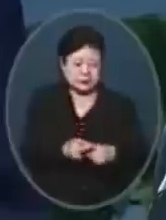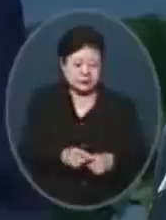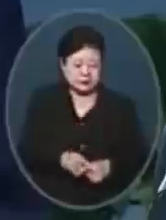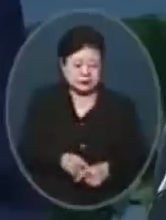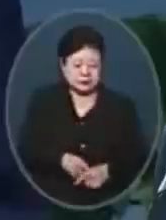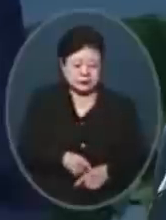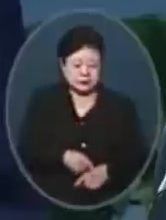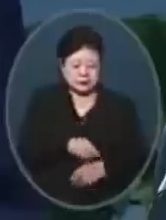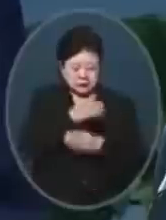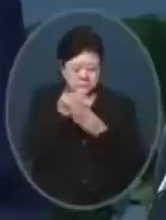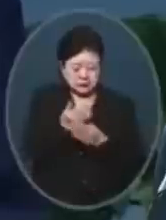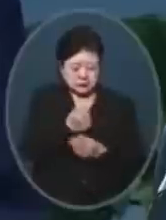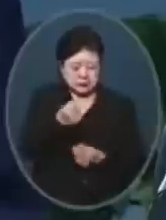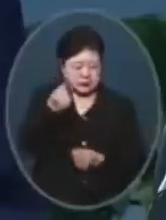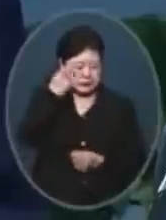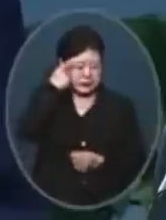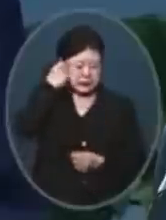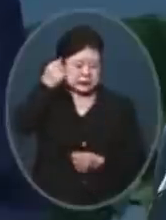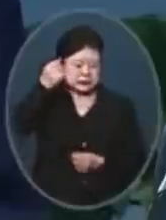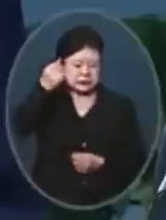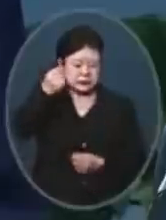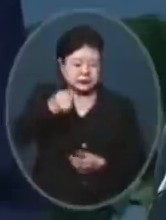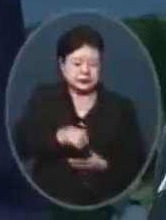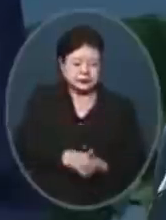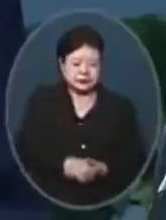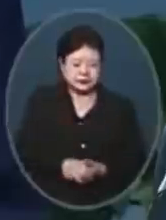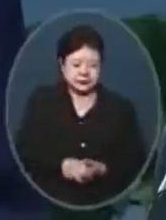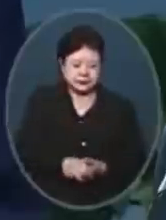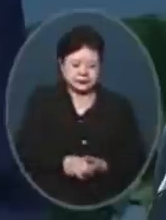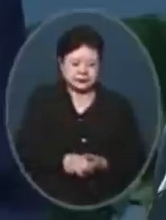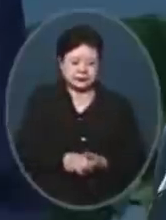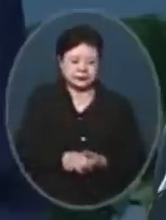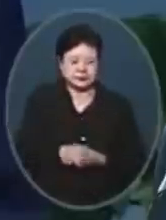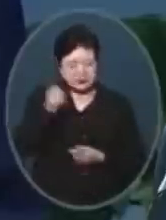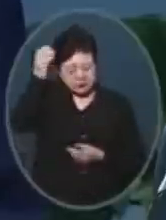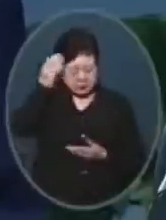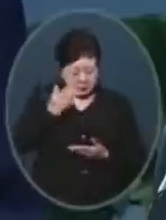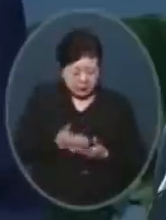절대적인 생각을 잊지 말아야 되고